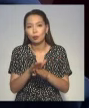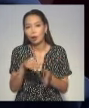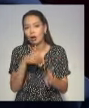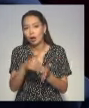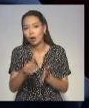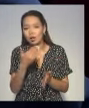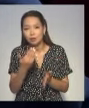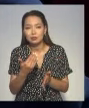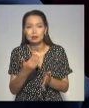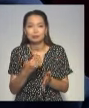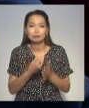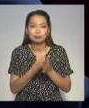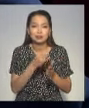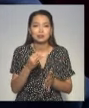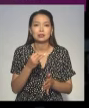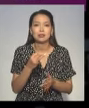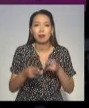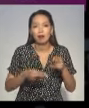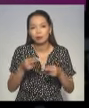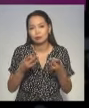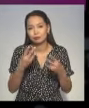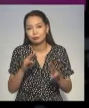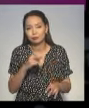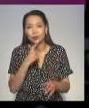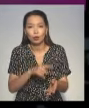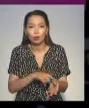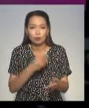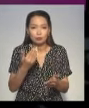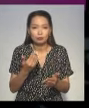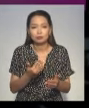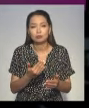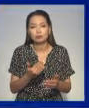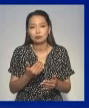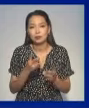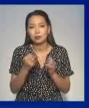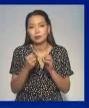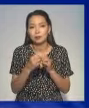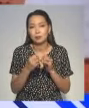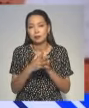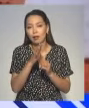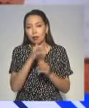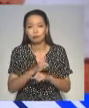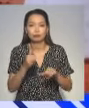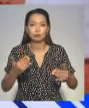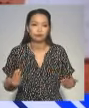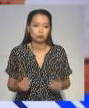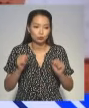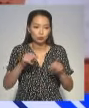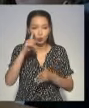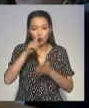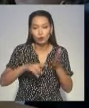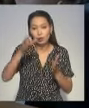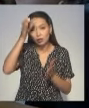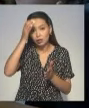артерий и шунтирующих операций на сосудах. Это позволит продлить жизнь пациента на 10-15 лет, уверены ученые. К слову, во второй